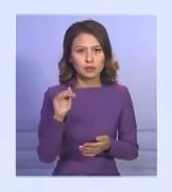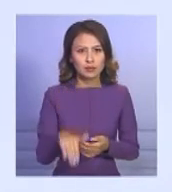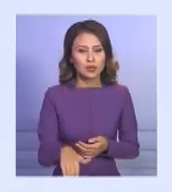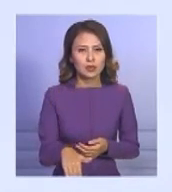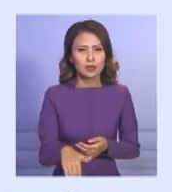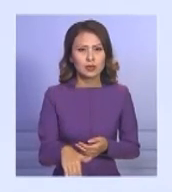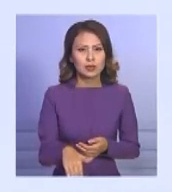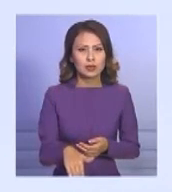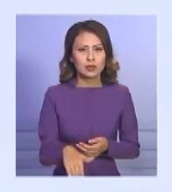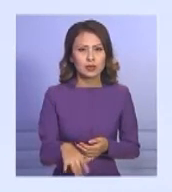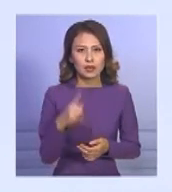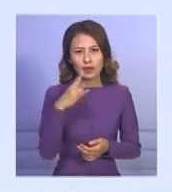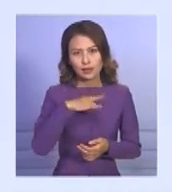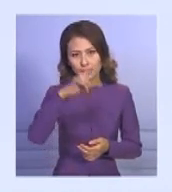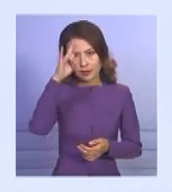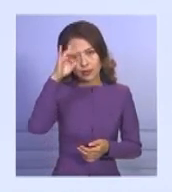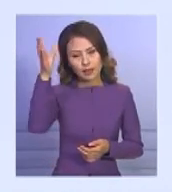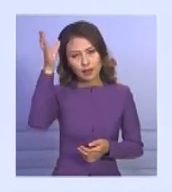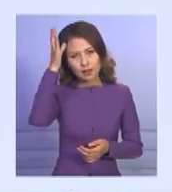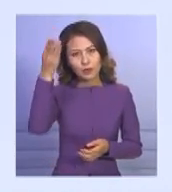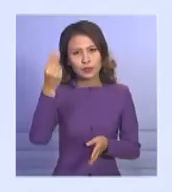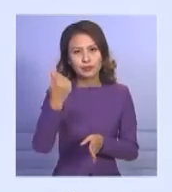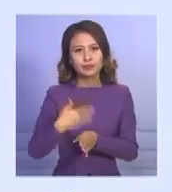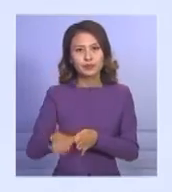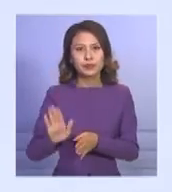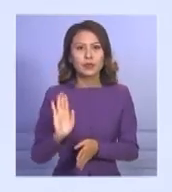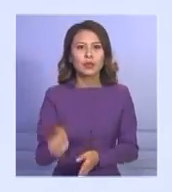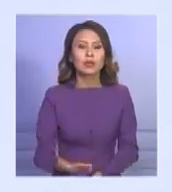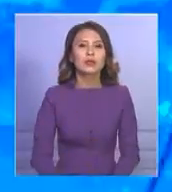5000 қазақстандық ғалымдарға сол ақша бөлінген.